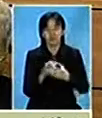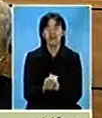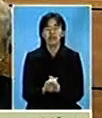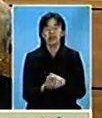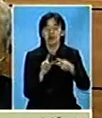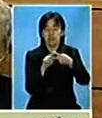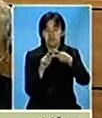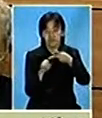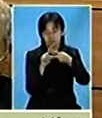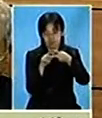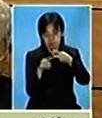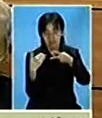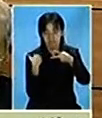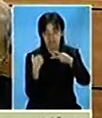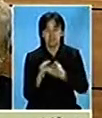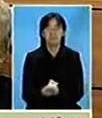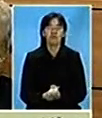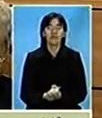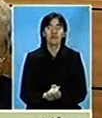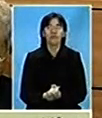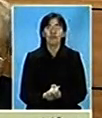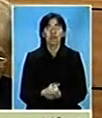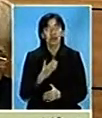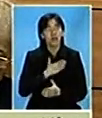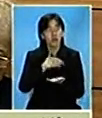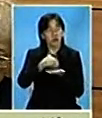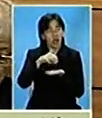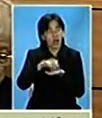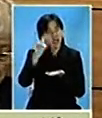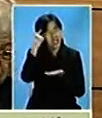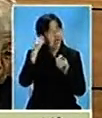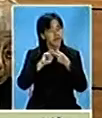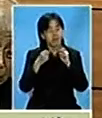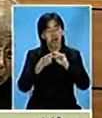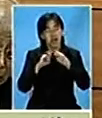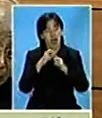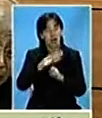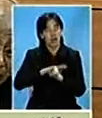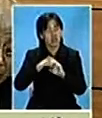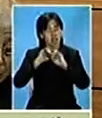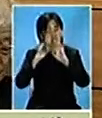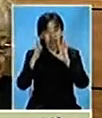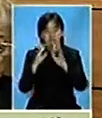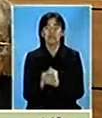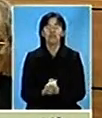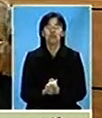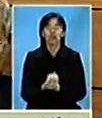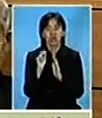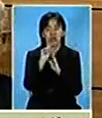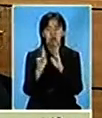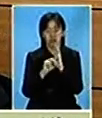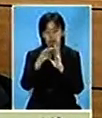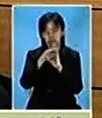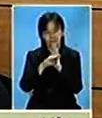ไว้ว่าทั้ง2เรื่องด้วยนะครับเพราะฉะนั้นเนี่ยมันเลยทำให้เกิดความไม่สม่ำเสมอในการร่างกฎหมาย